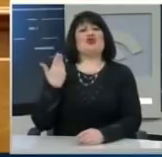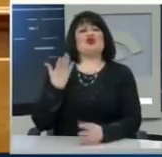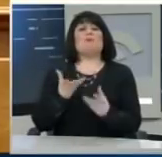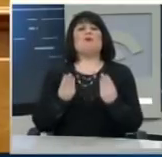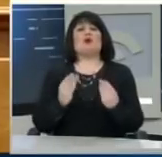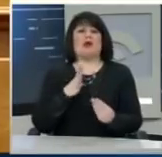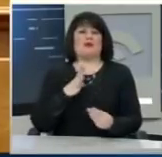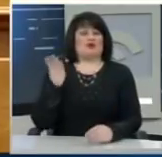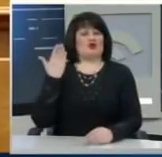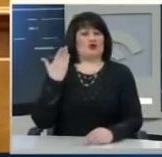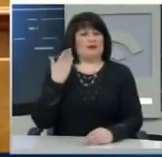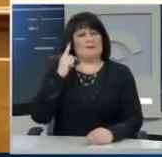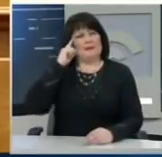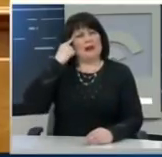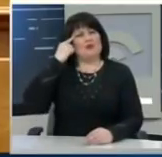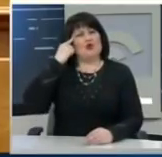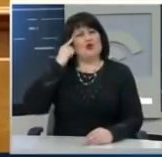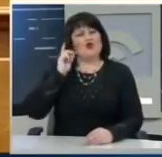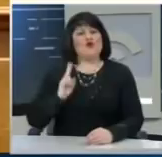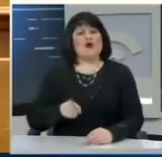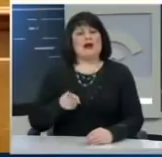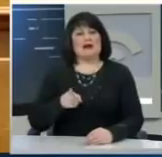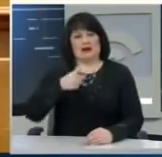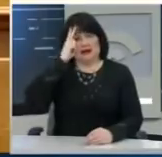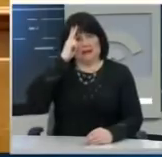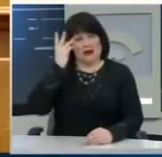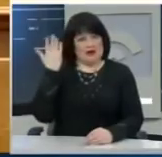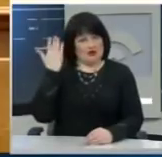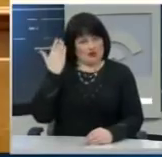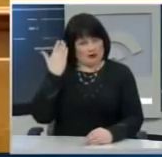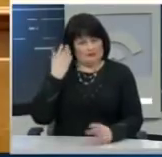πολλοί και ότι οι σχέσεις μας με την Γερμανία